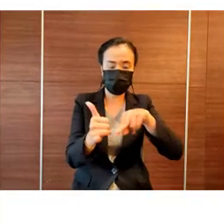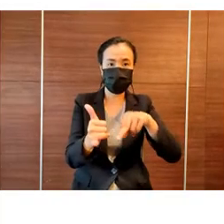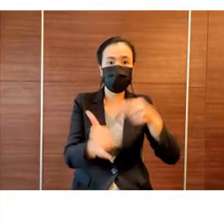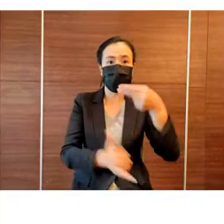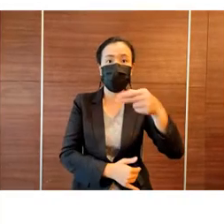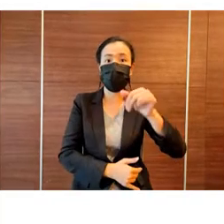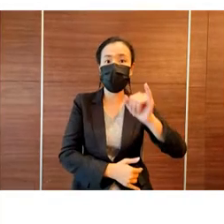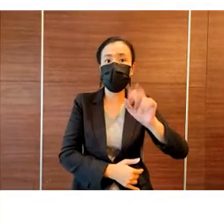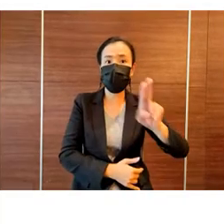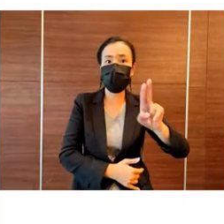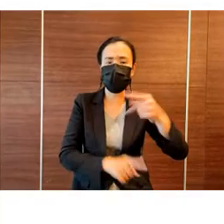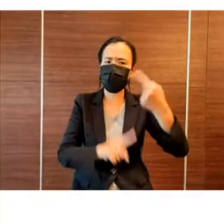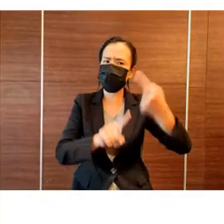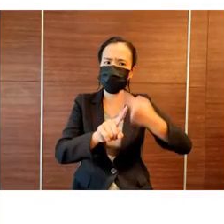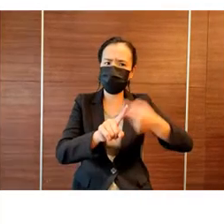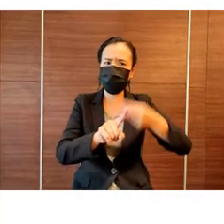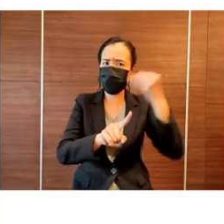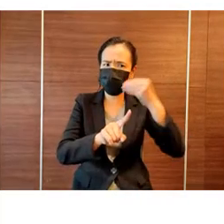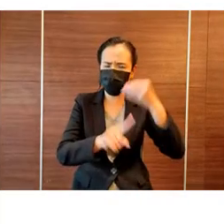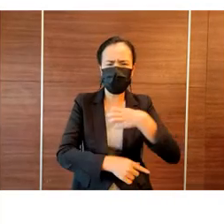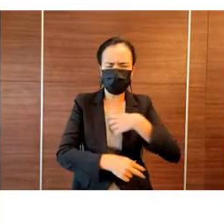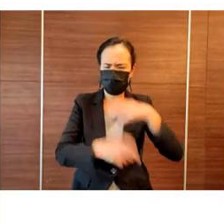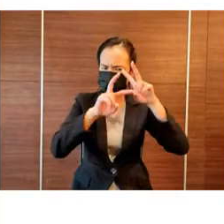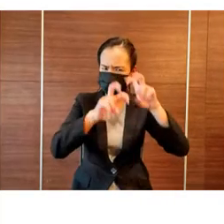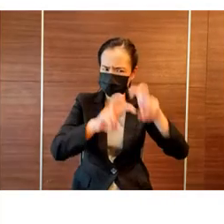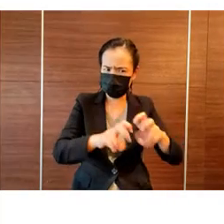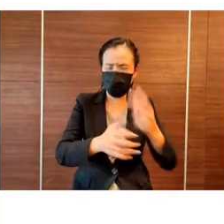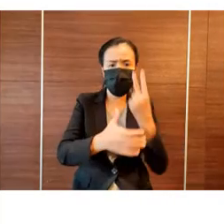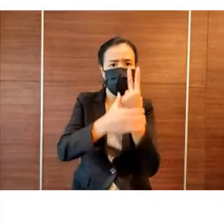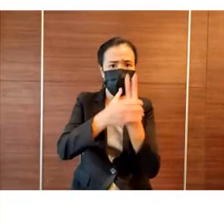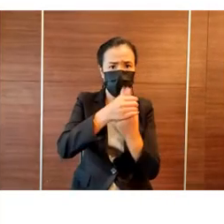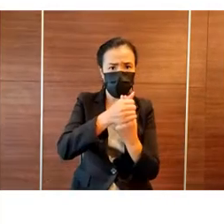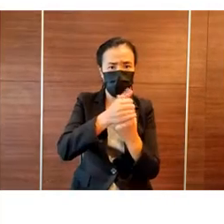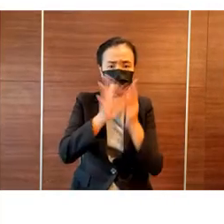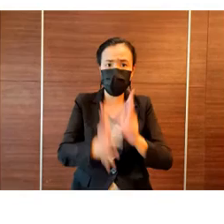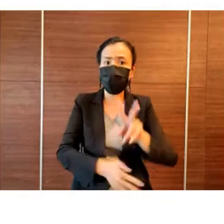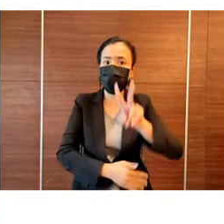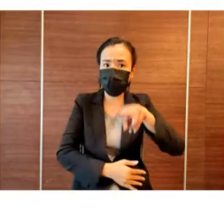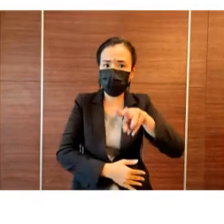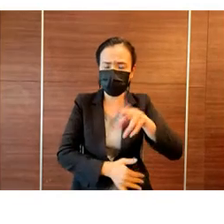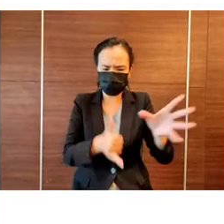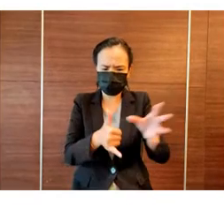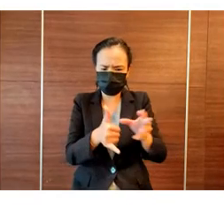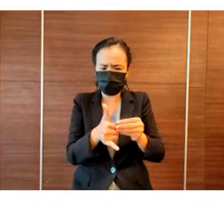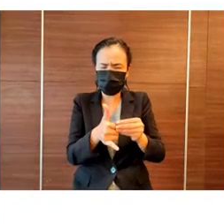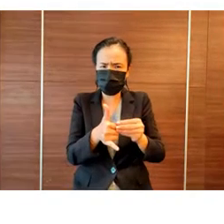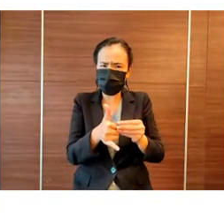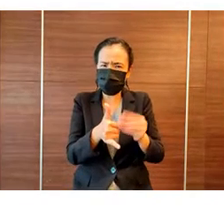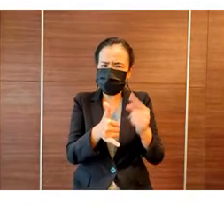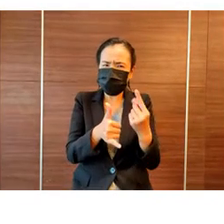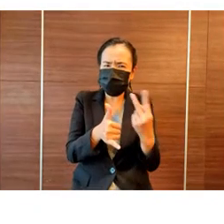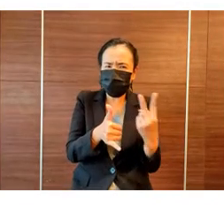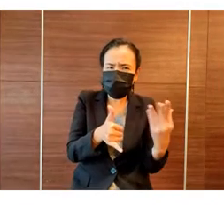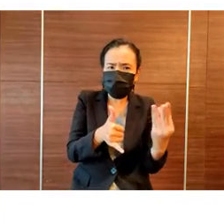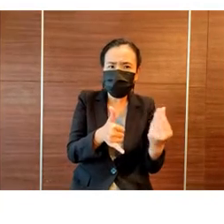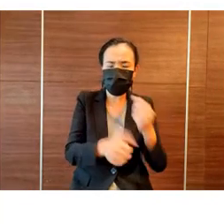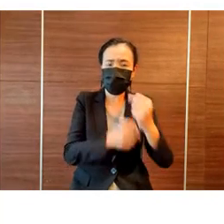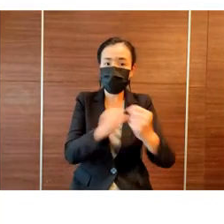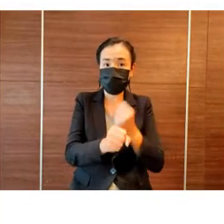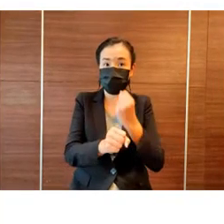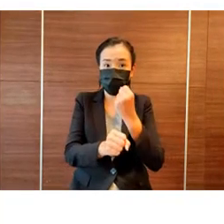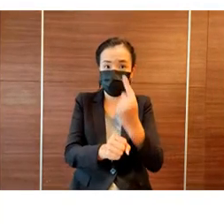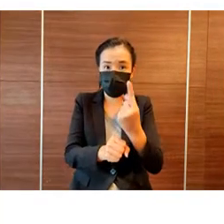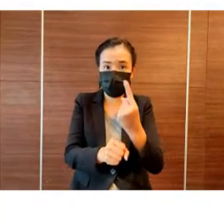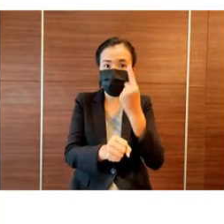ทุกเดือนพยายามจะหาให้ได้ว่า 2,000 กว่าคู่เนี่ยหรือ 2,000 กว่าคนเนี่ยจะมีคนติดเชื้อสักคนหนึ่งหาไปปีกว่า2ปี